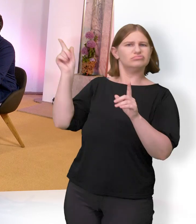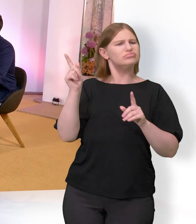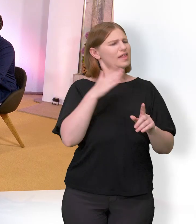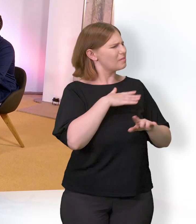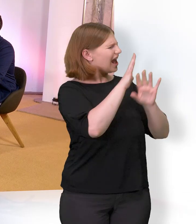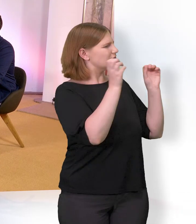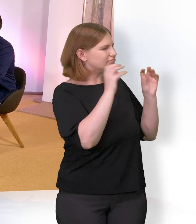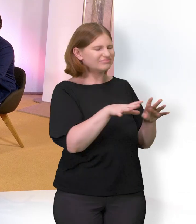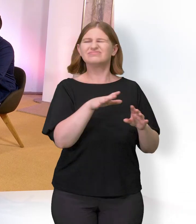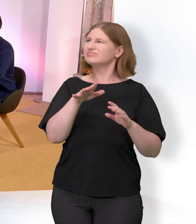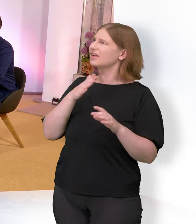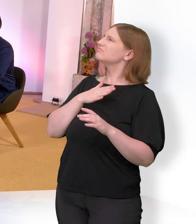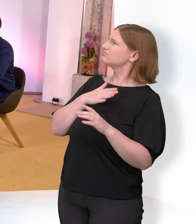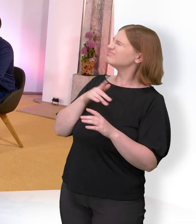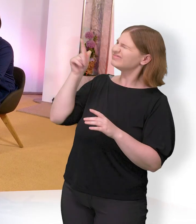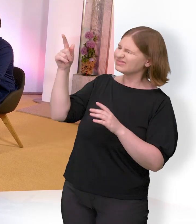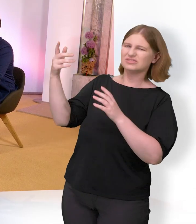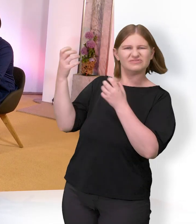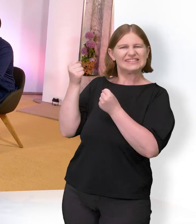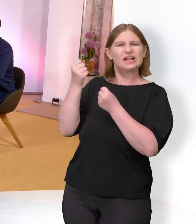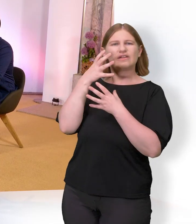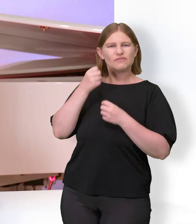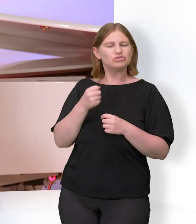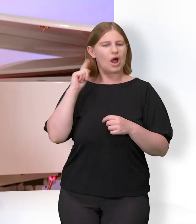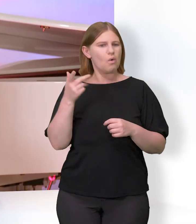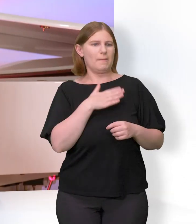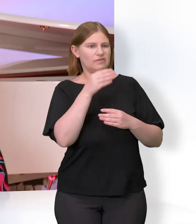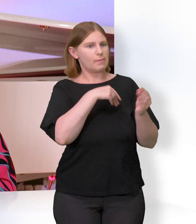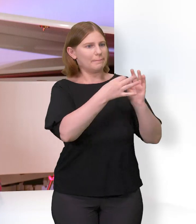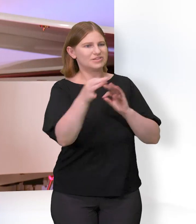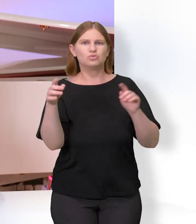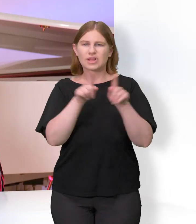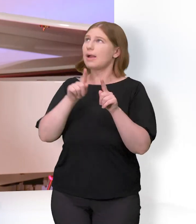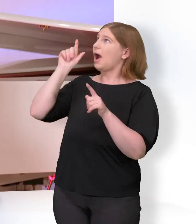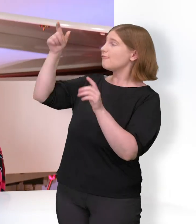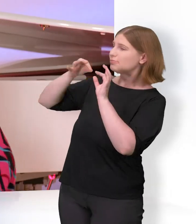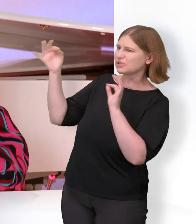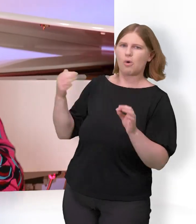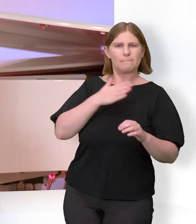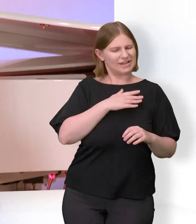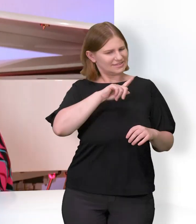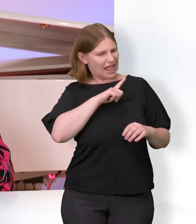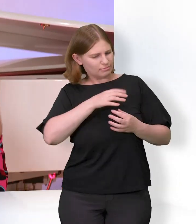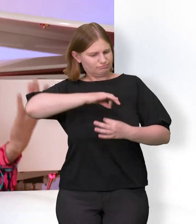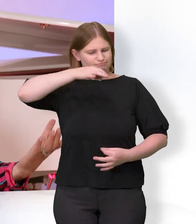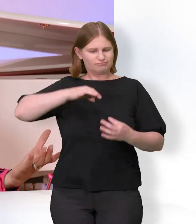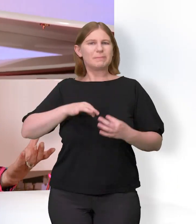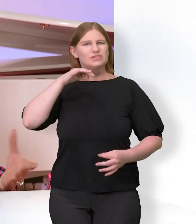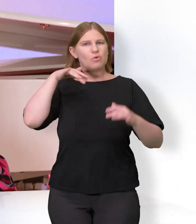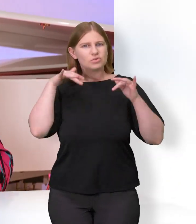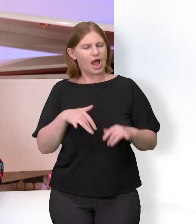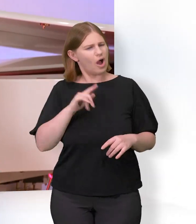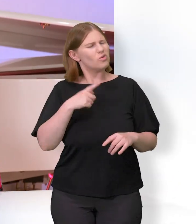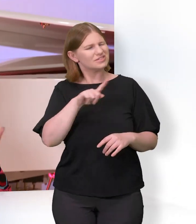Beziehung ist alles und in dem Fall für mich auch die Beziehung zu meiner Familie und auch zu mir selber und meiner Seele, dass ich merkte, das wird mir zu